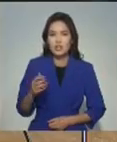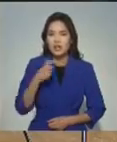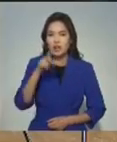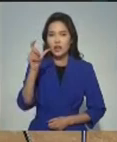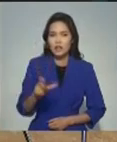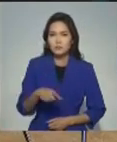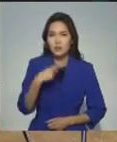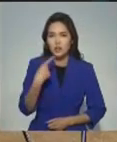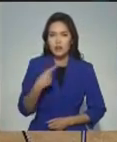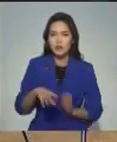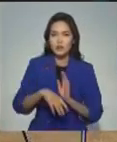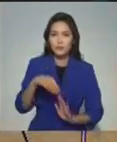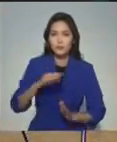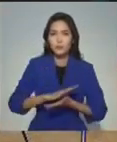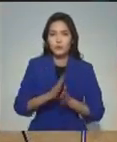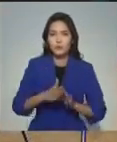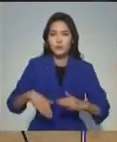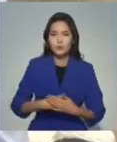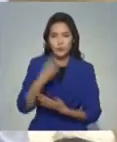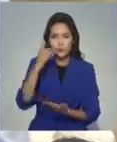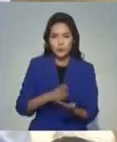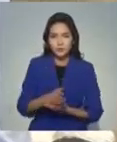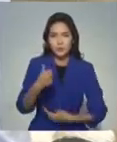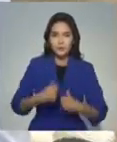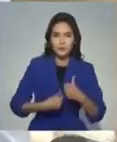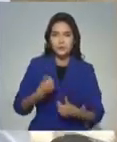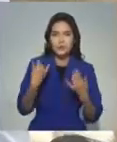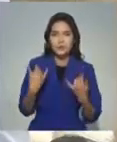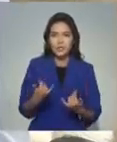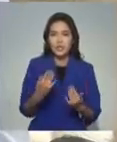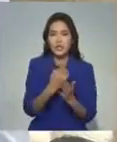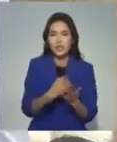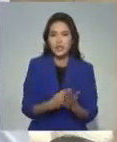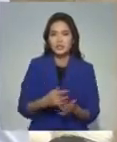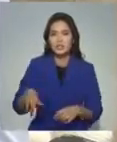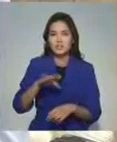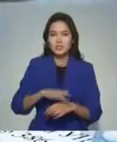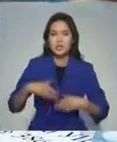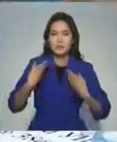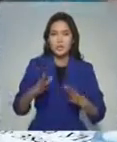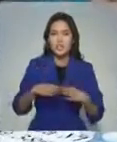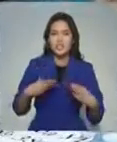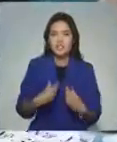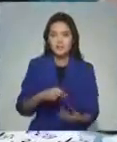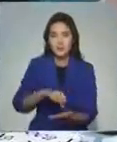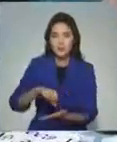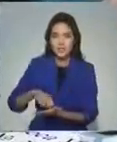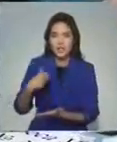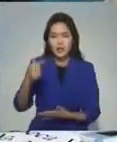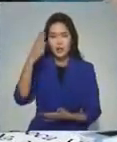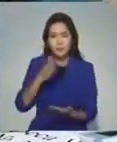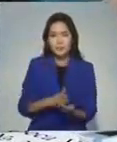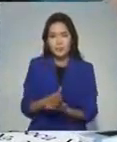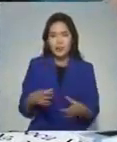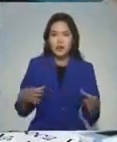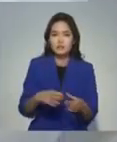Эксперт отметил, выборы пройдут в условиях новой политической конкуренции. Сейчас партийное поле страны представлено 7 участниками. Это